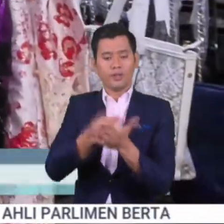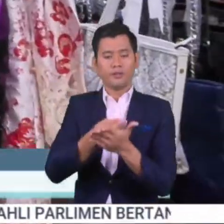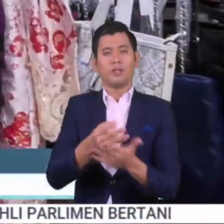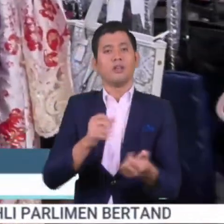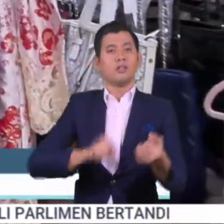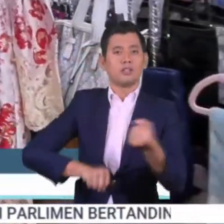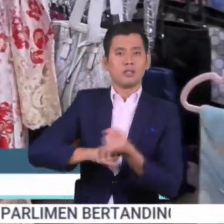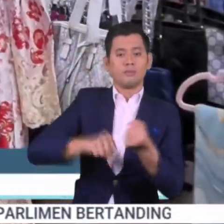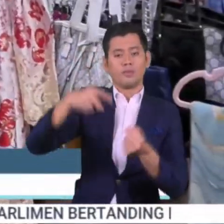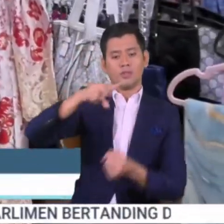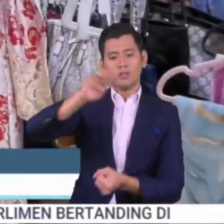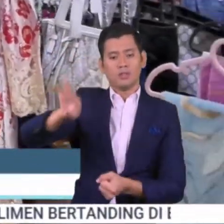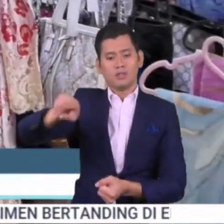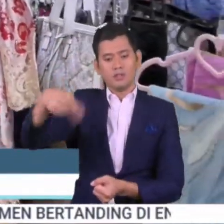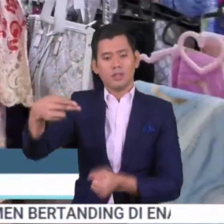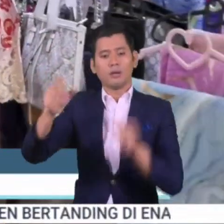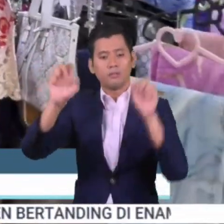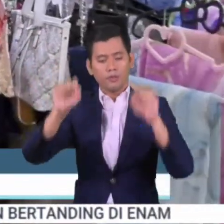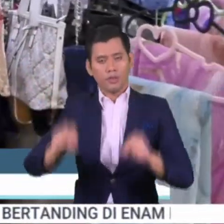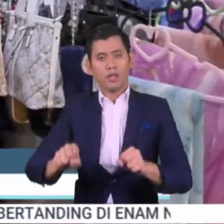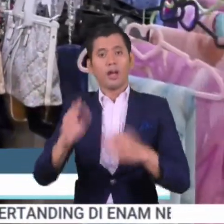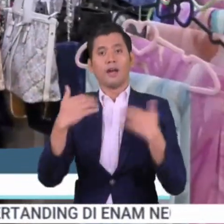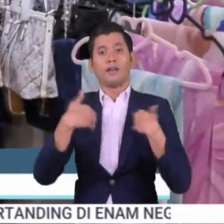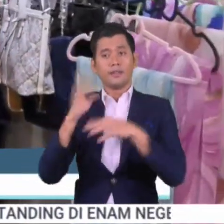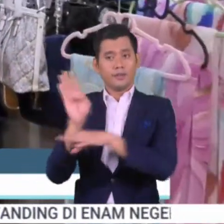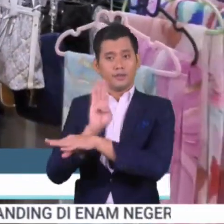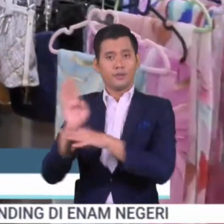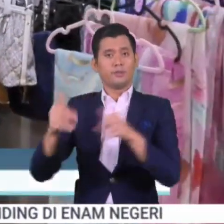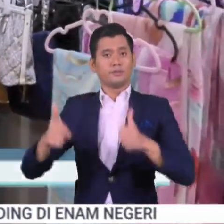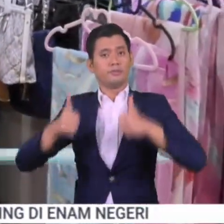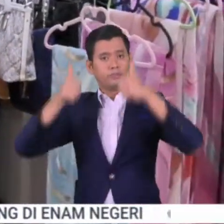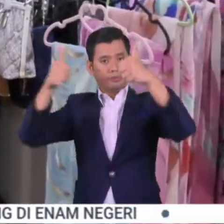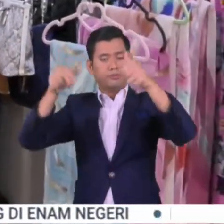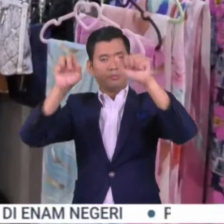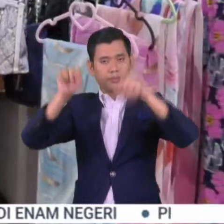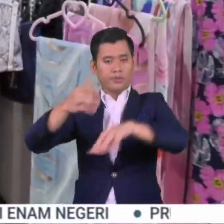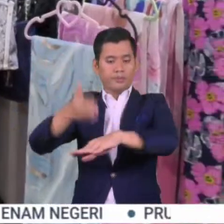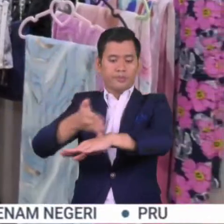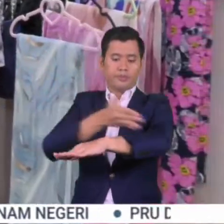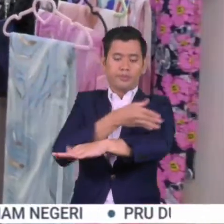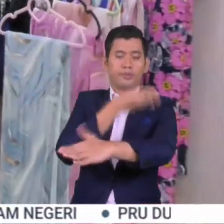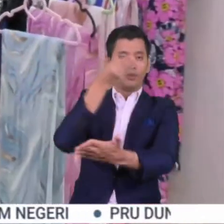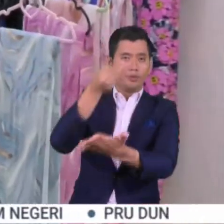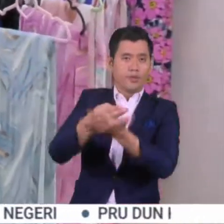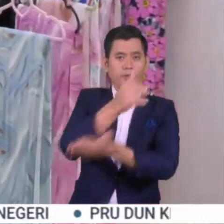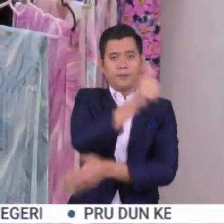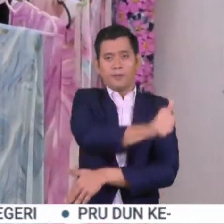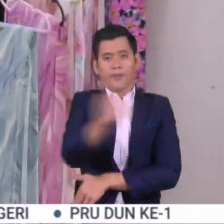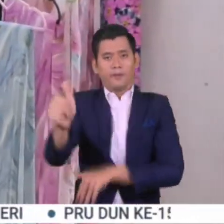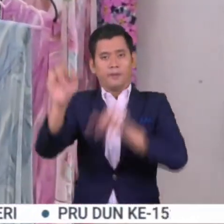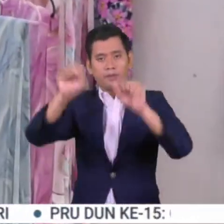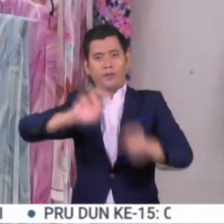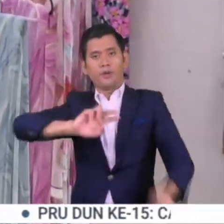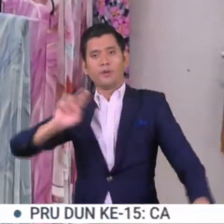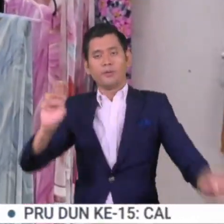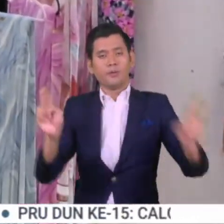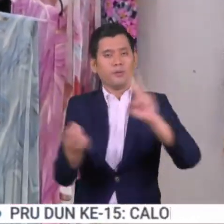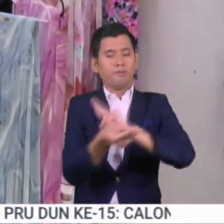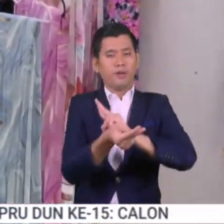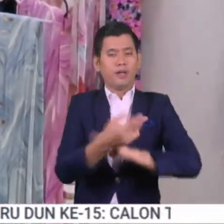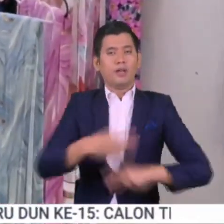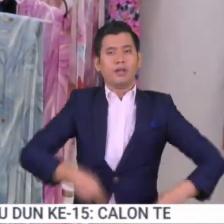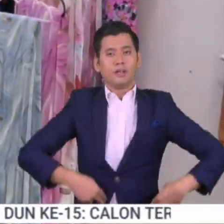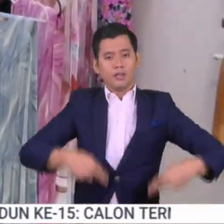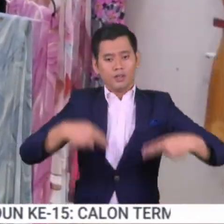saja dapat melahirkan usahawan yang berdaya saing, malah ia juga dapat meningkatkan pendapatan serta dapat mengubah nasib mereka